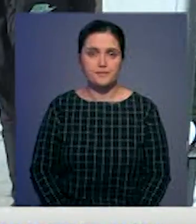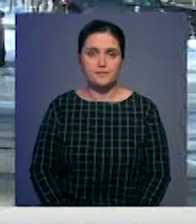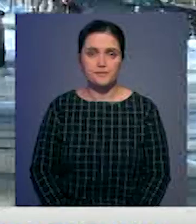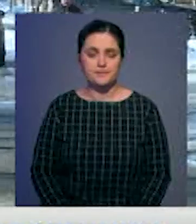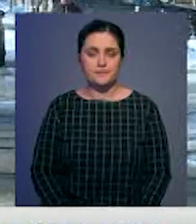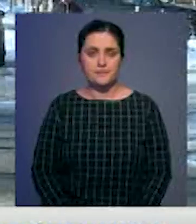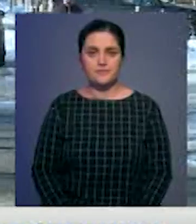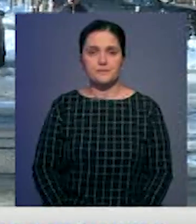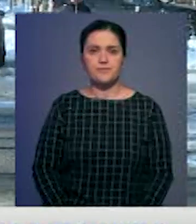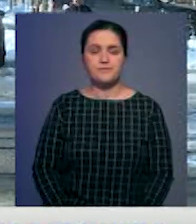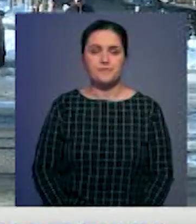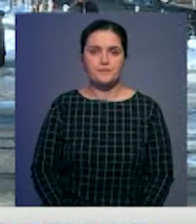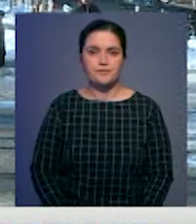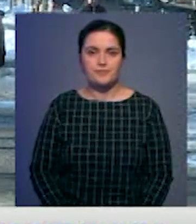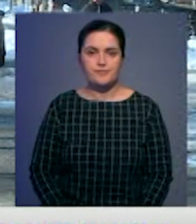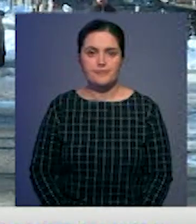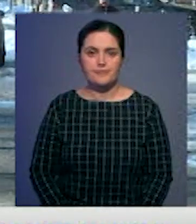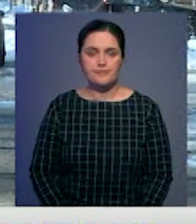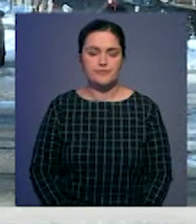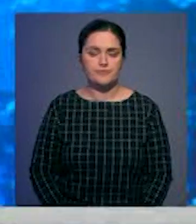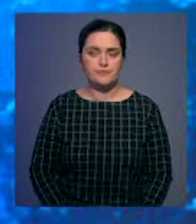Хабар 24, Алматинская область.